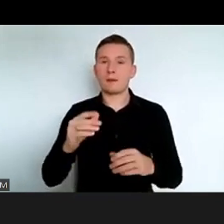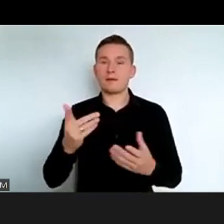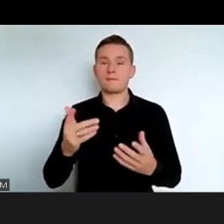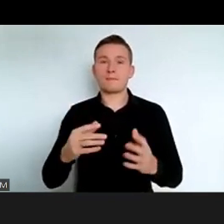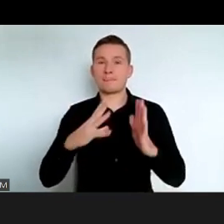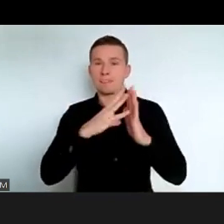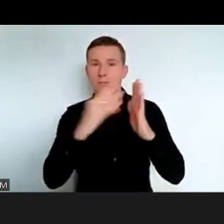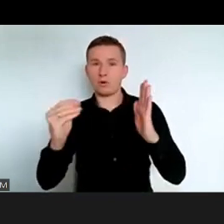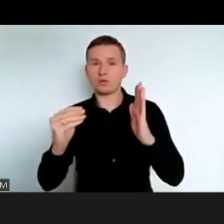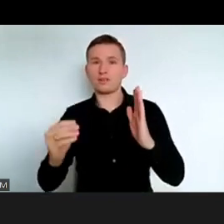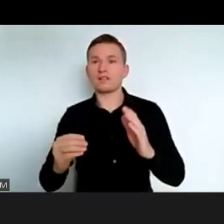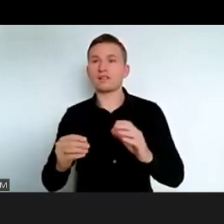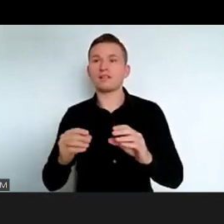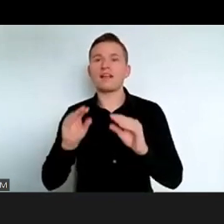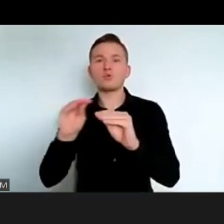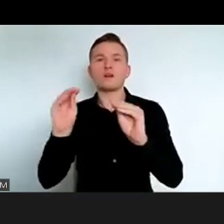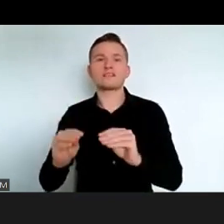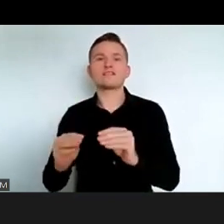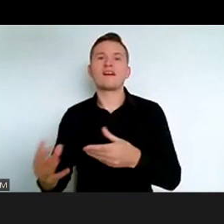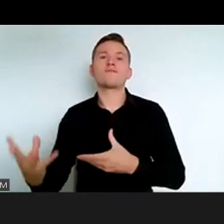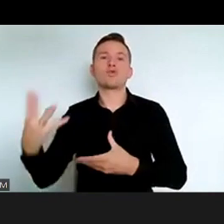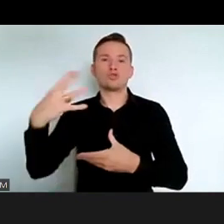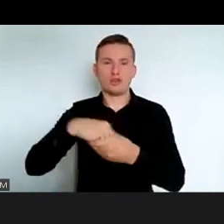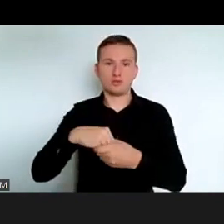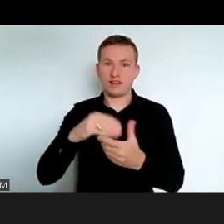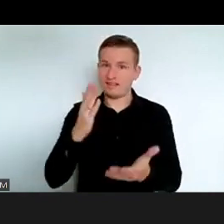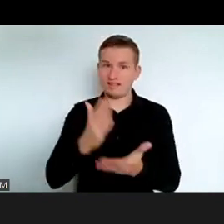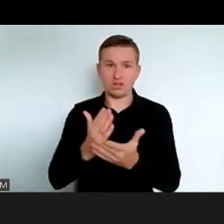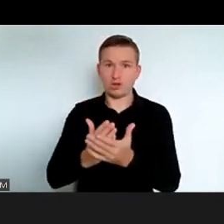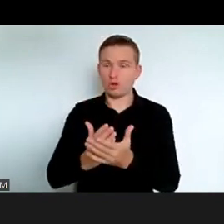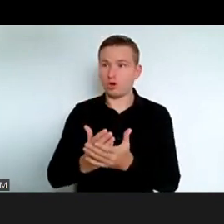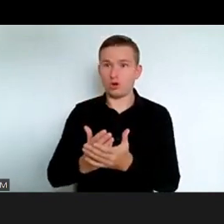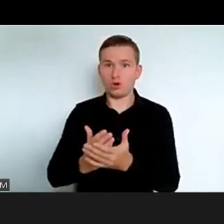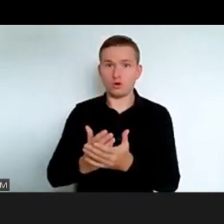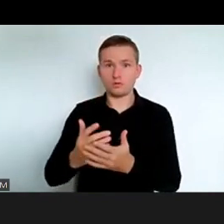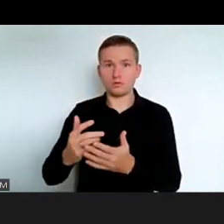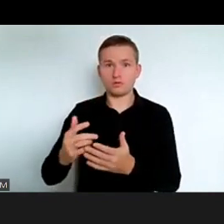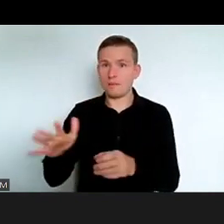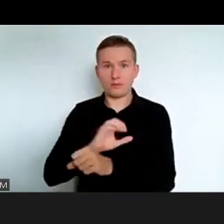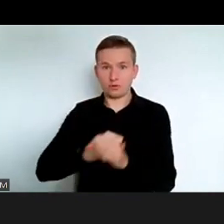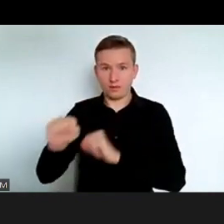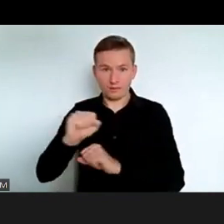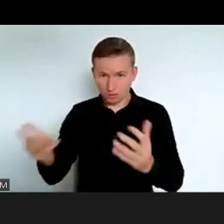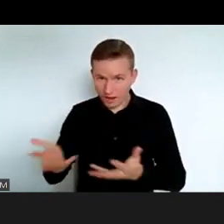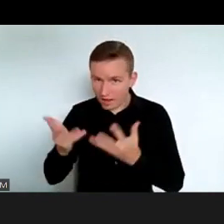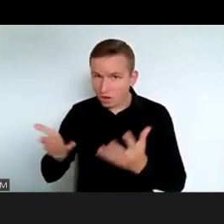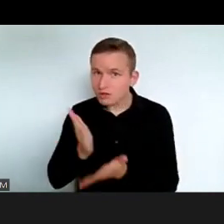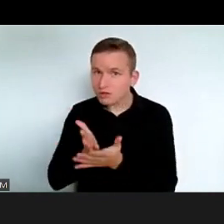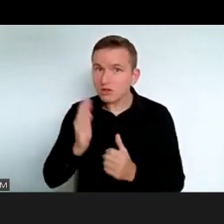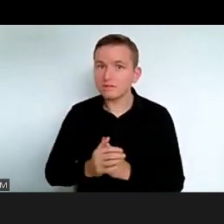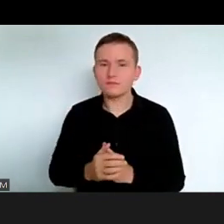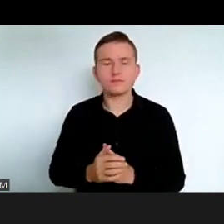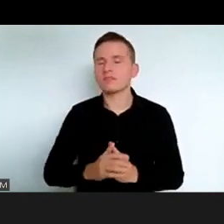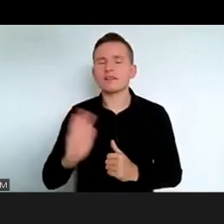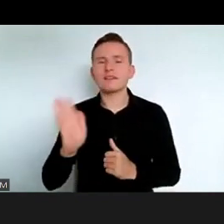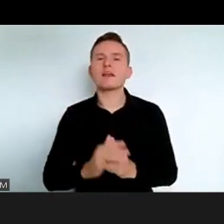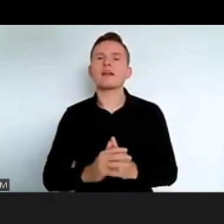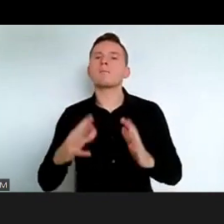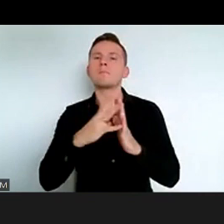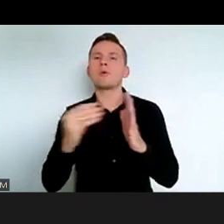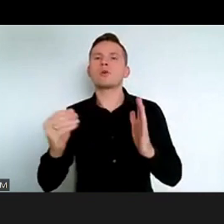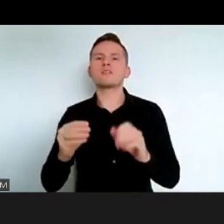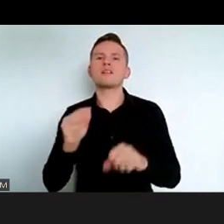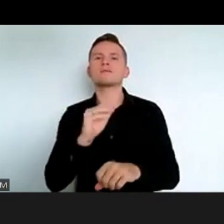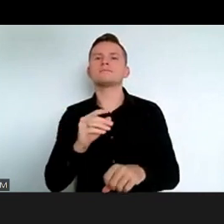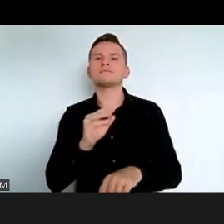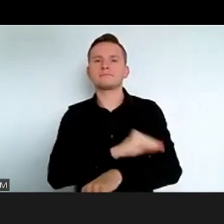z upośledzeniem lekkim? Nie, model i opis modelu zawiera informacje, że mogą być to dzieci z niepełnosprawnością